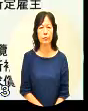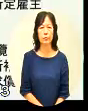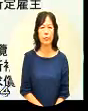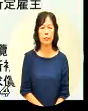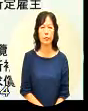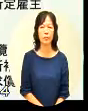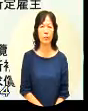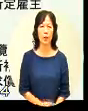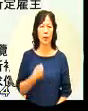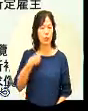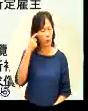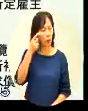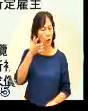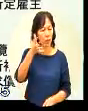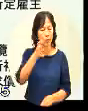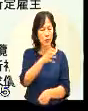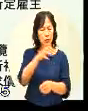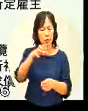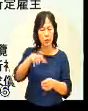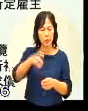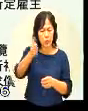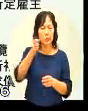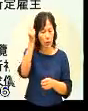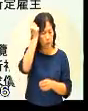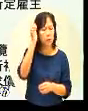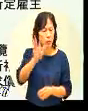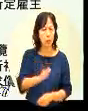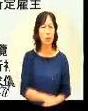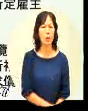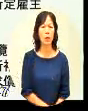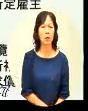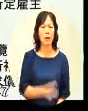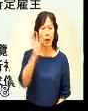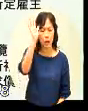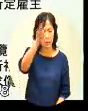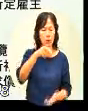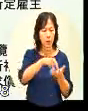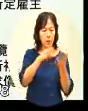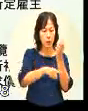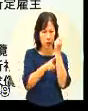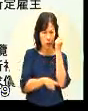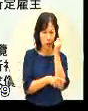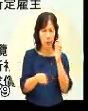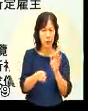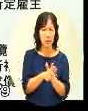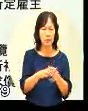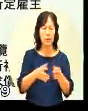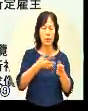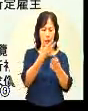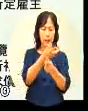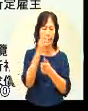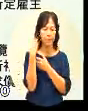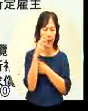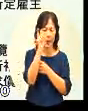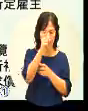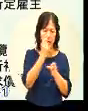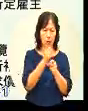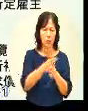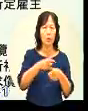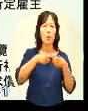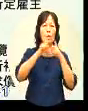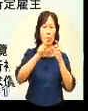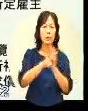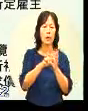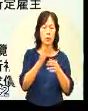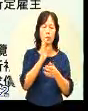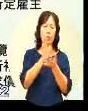在我想局长你应该也要你也记得哈，你比来这里物业时阵多个几类功课好的呀，因为你跟我回答就是说，